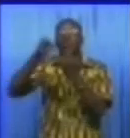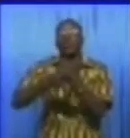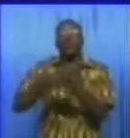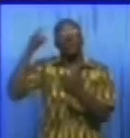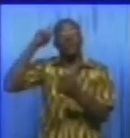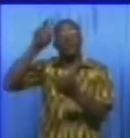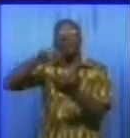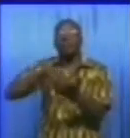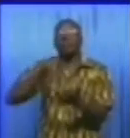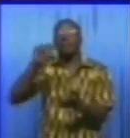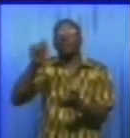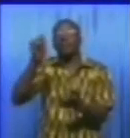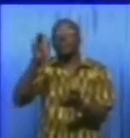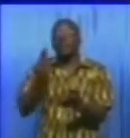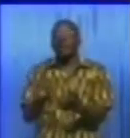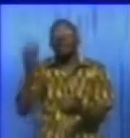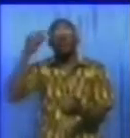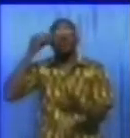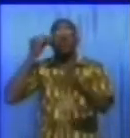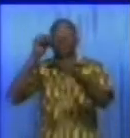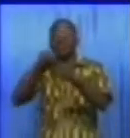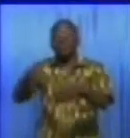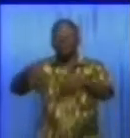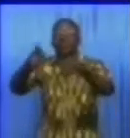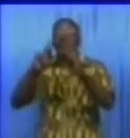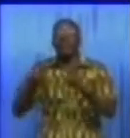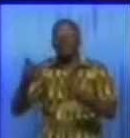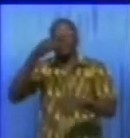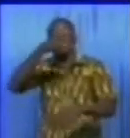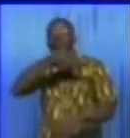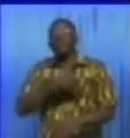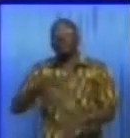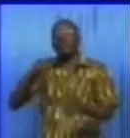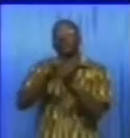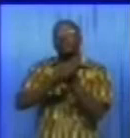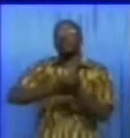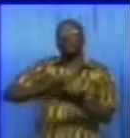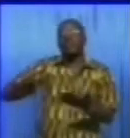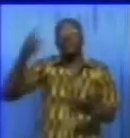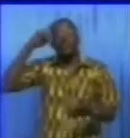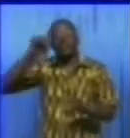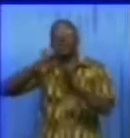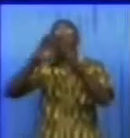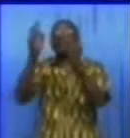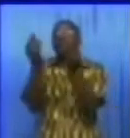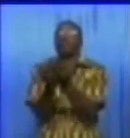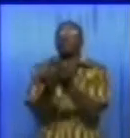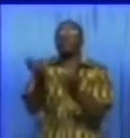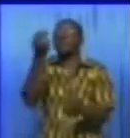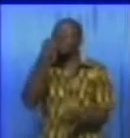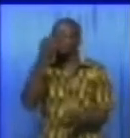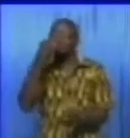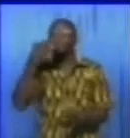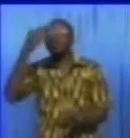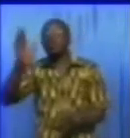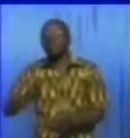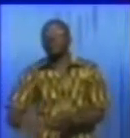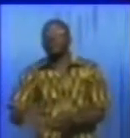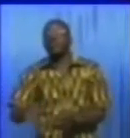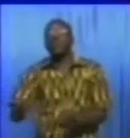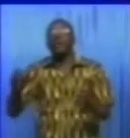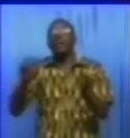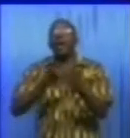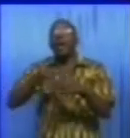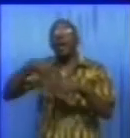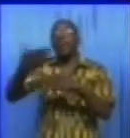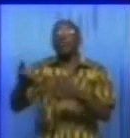mai 2013 avec pour objectif permettre aux bénéficiaires de briser le cercle vicieux de la famine et de la malnutrition. Après